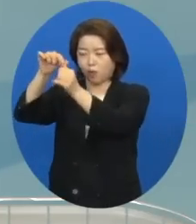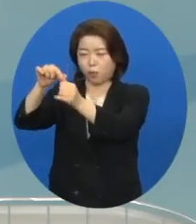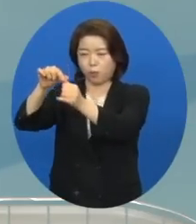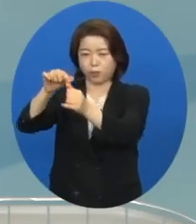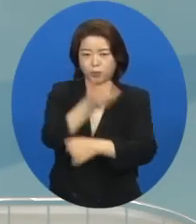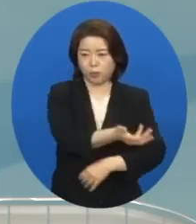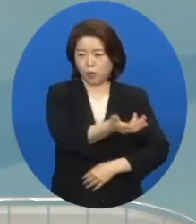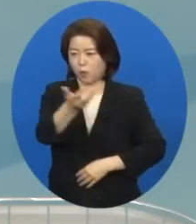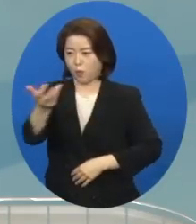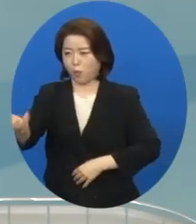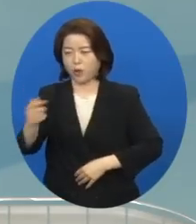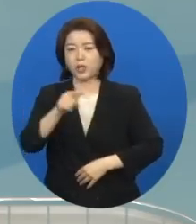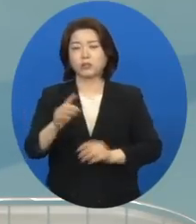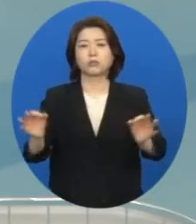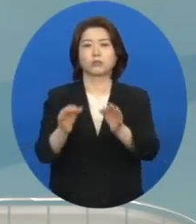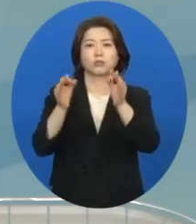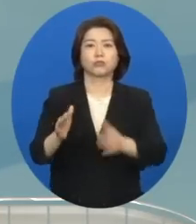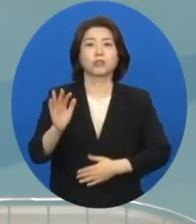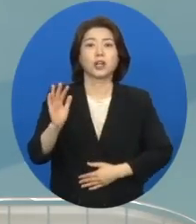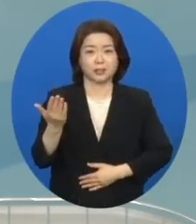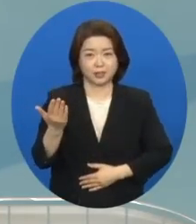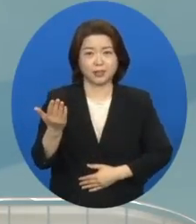그 순간이 되는 거예요.